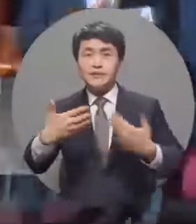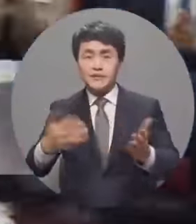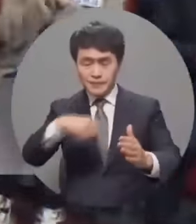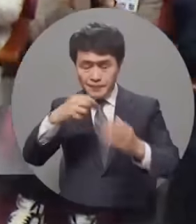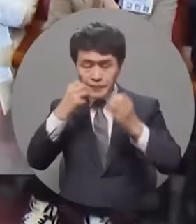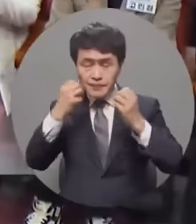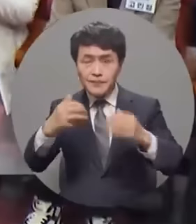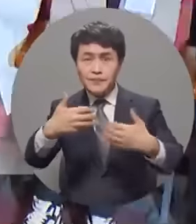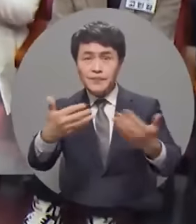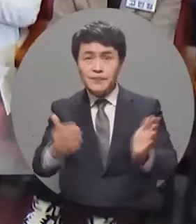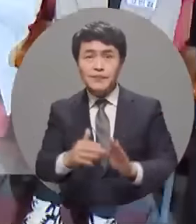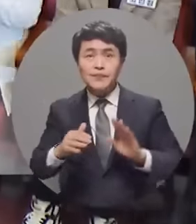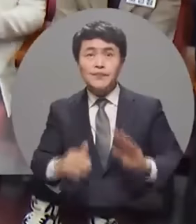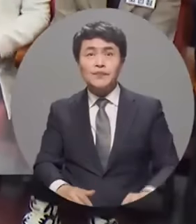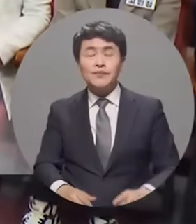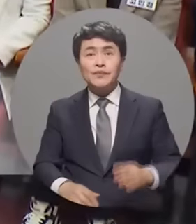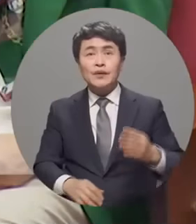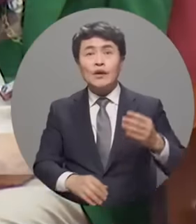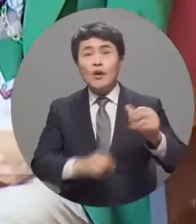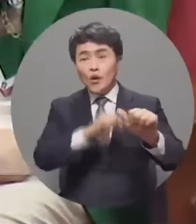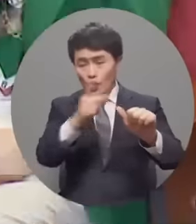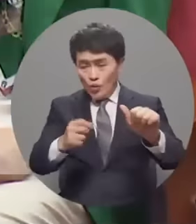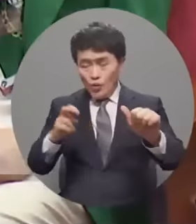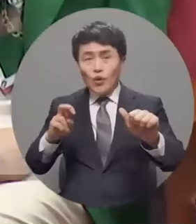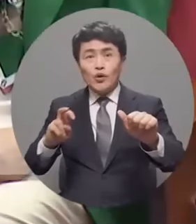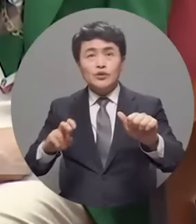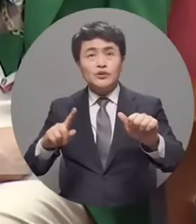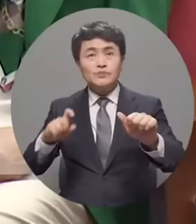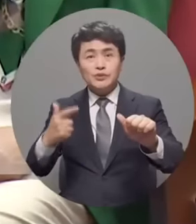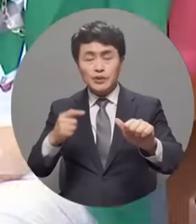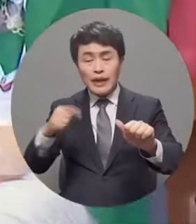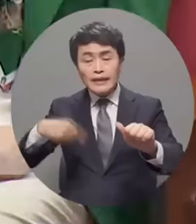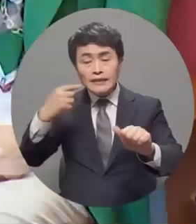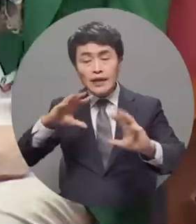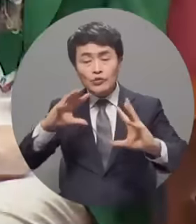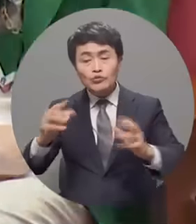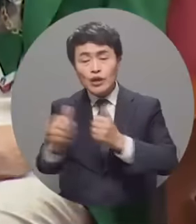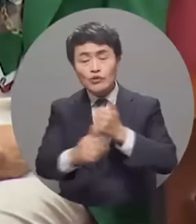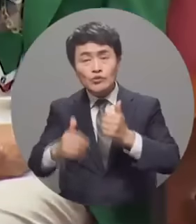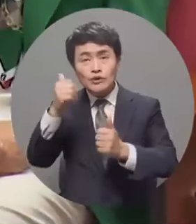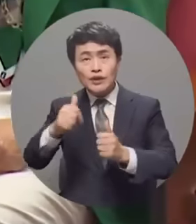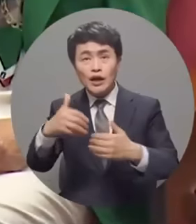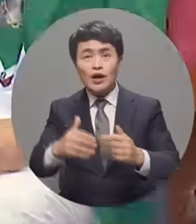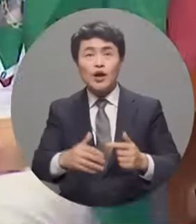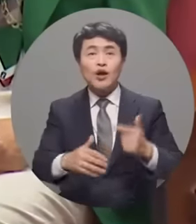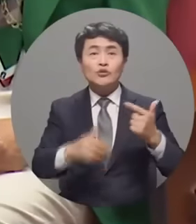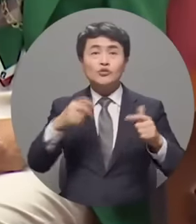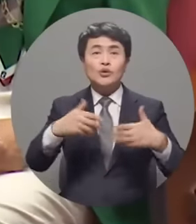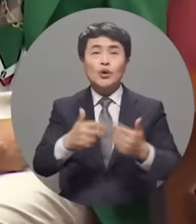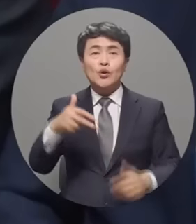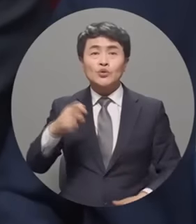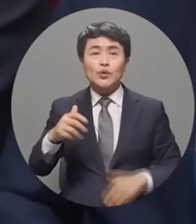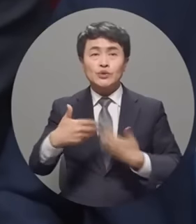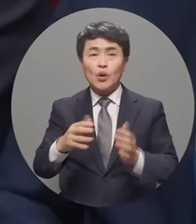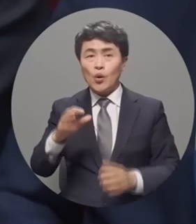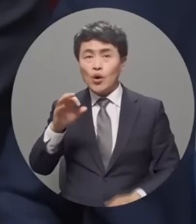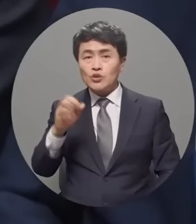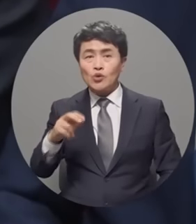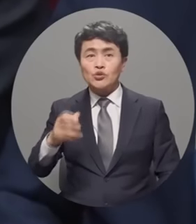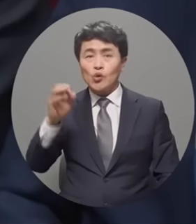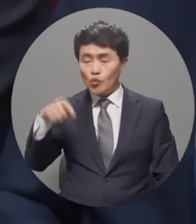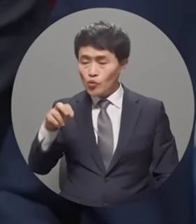지도부에 이어 오는 16일 차기 국회의장을 확정할 예정인데 6선 추미애, 조정식, 5선 정성호, 우원식